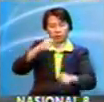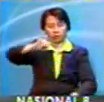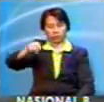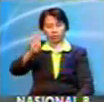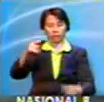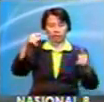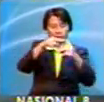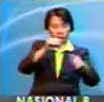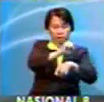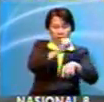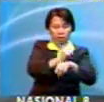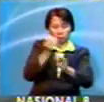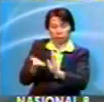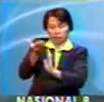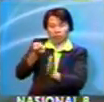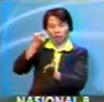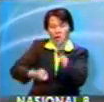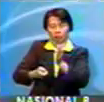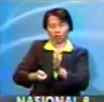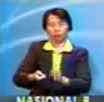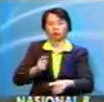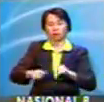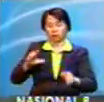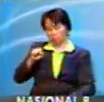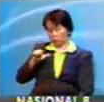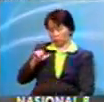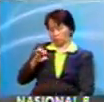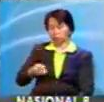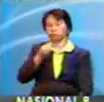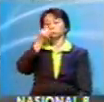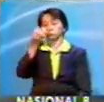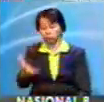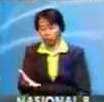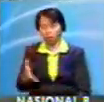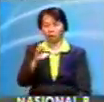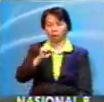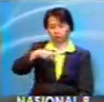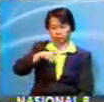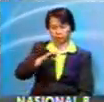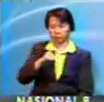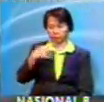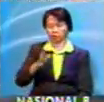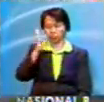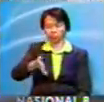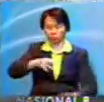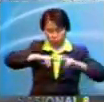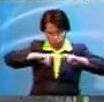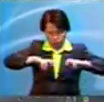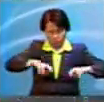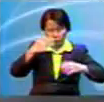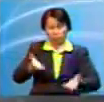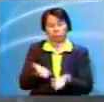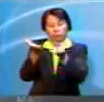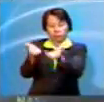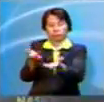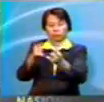ke Singapura untuk menaikkan harga tambang, Tan Sri Syed Hamid memaklumkan SPAD telah mengkaji perkara itu dan